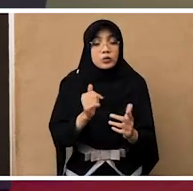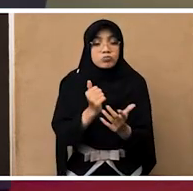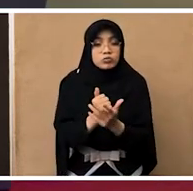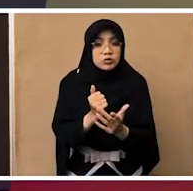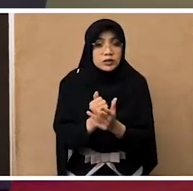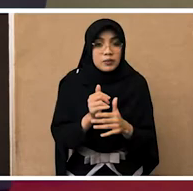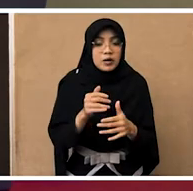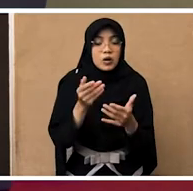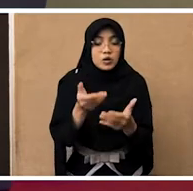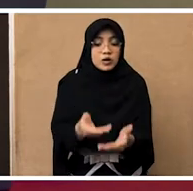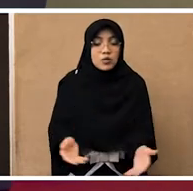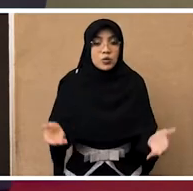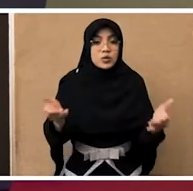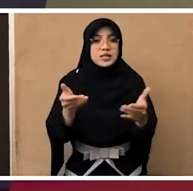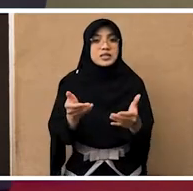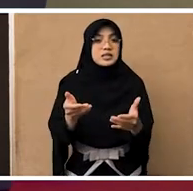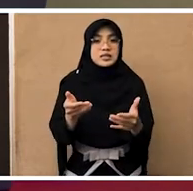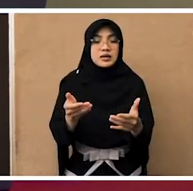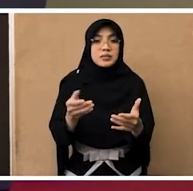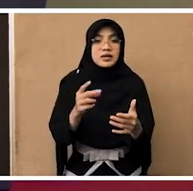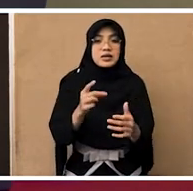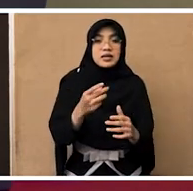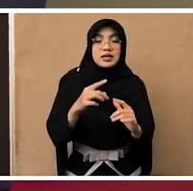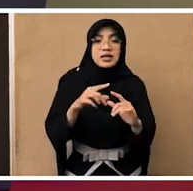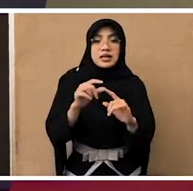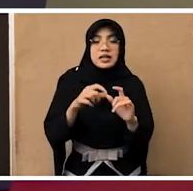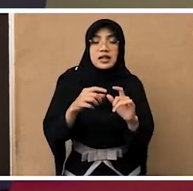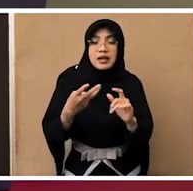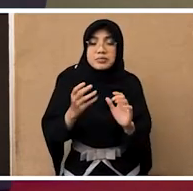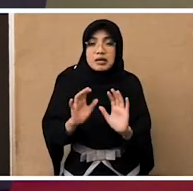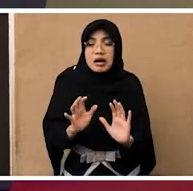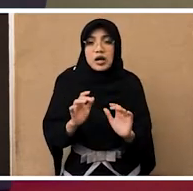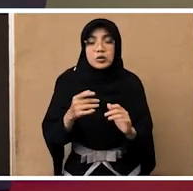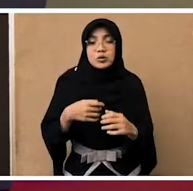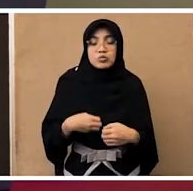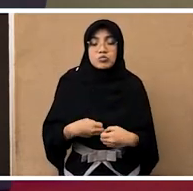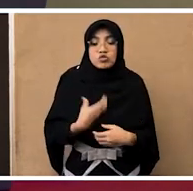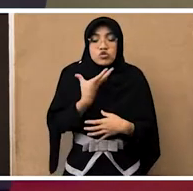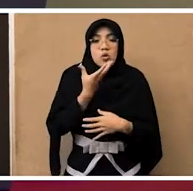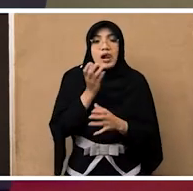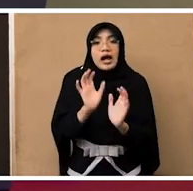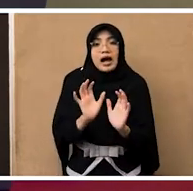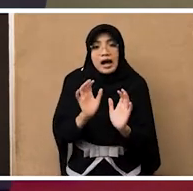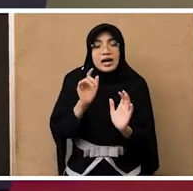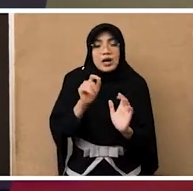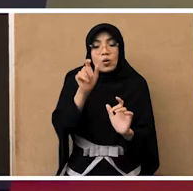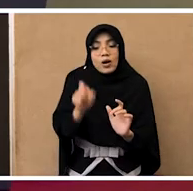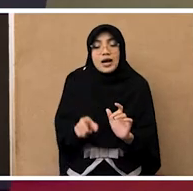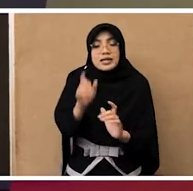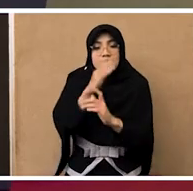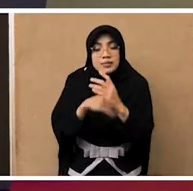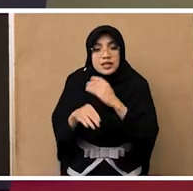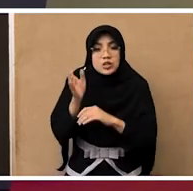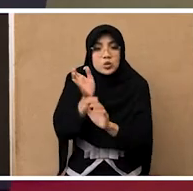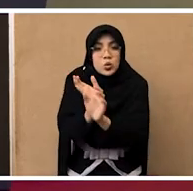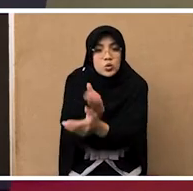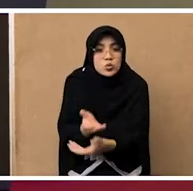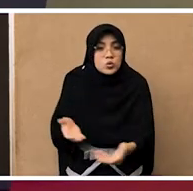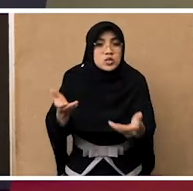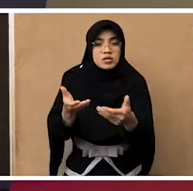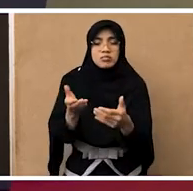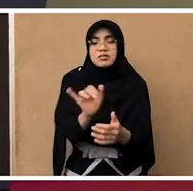dalam kondisi tidak relaps atau tidak mengalami kekambuhan penyandang disabilitasi ke sosial itu